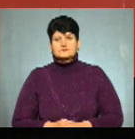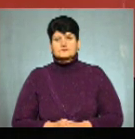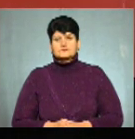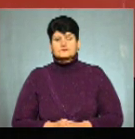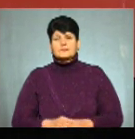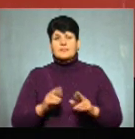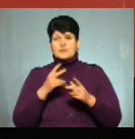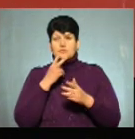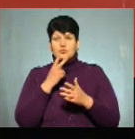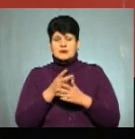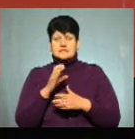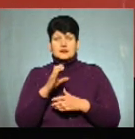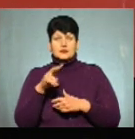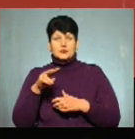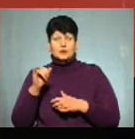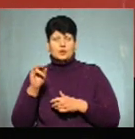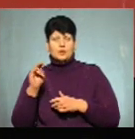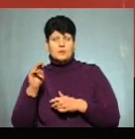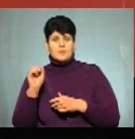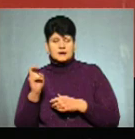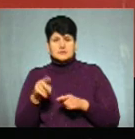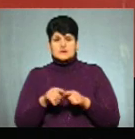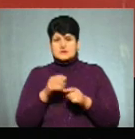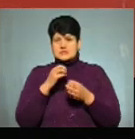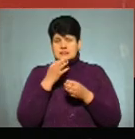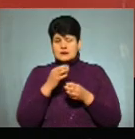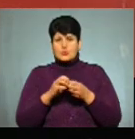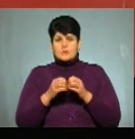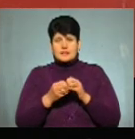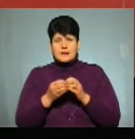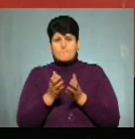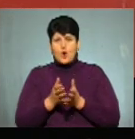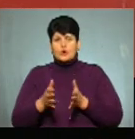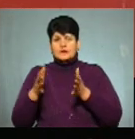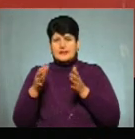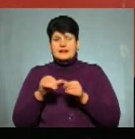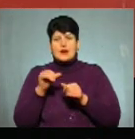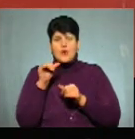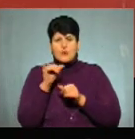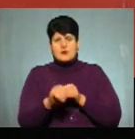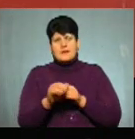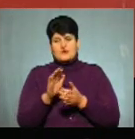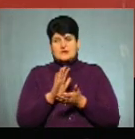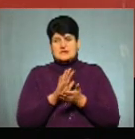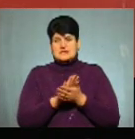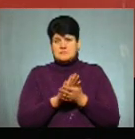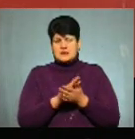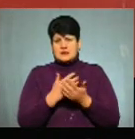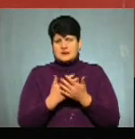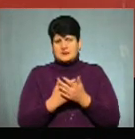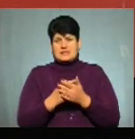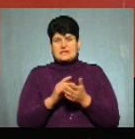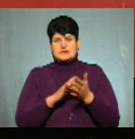Як ми побачили, Сергій Лупак також наголосив на проблемі загалом контейнерів для окремого виду сміття, зокрема для